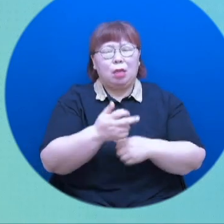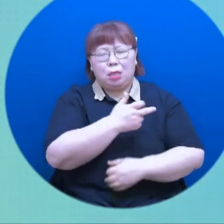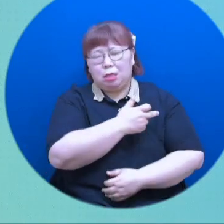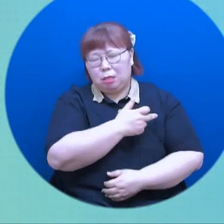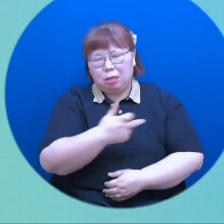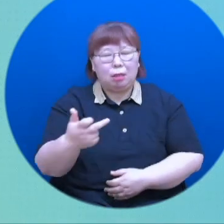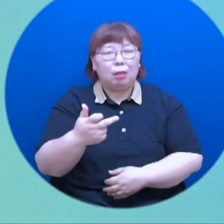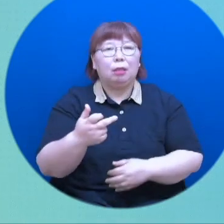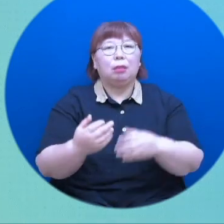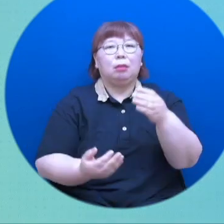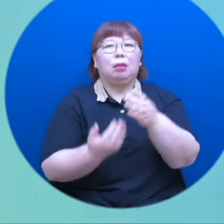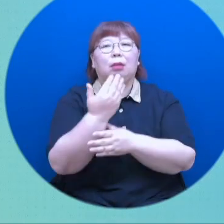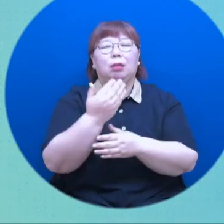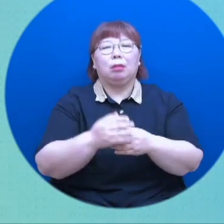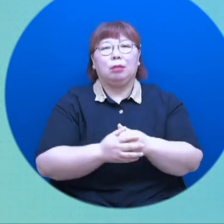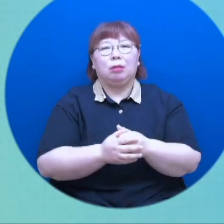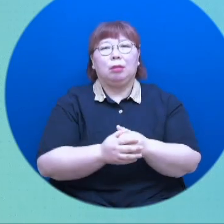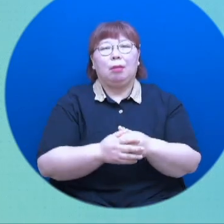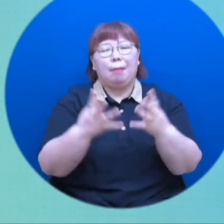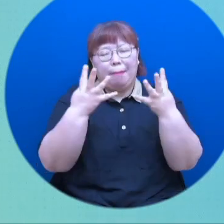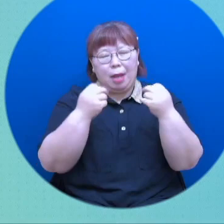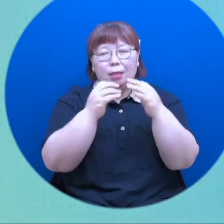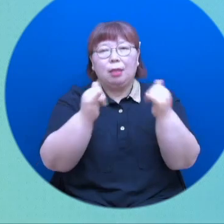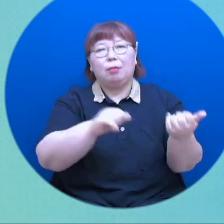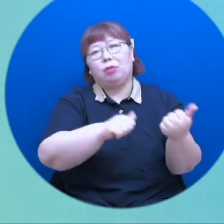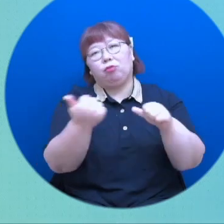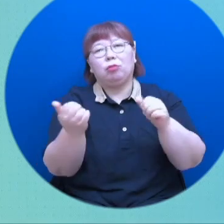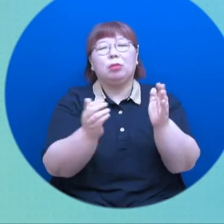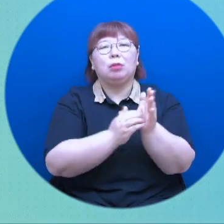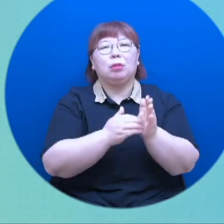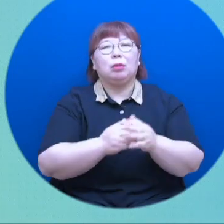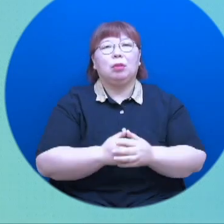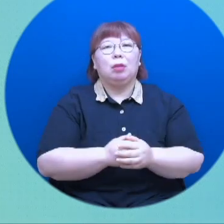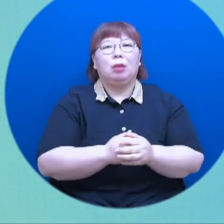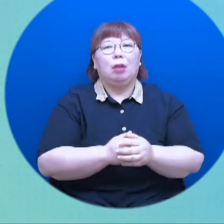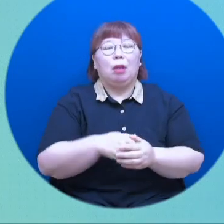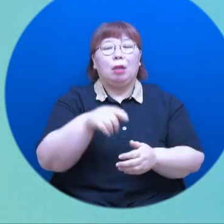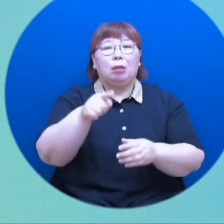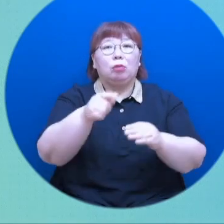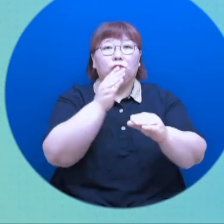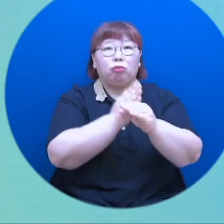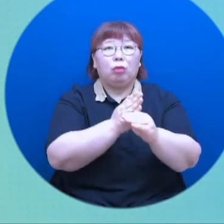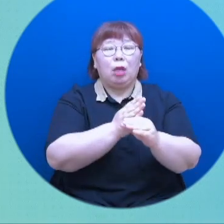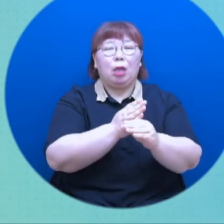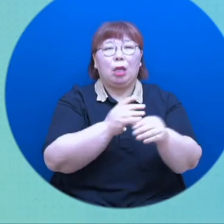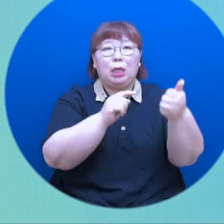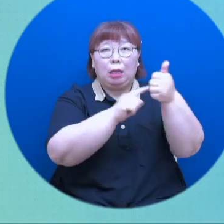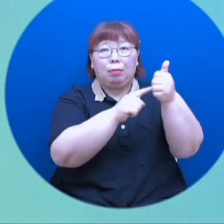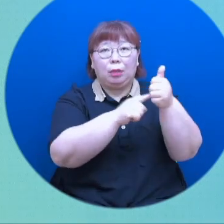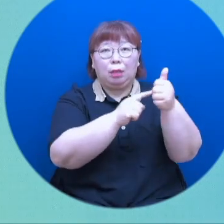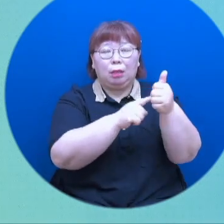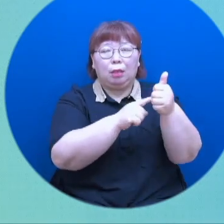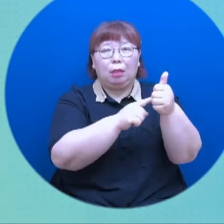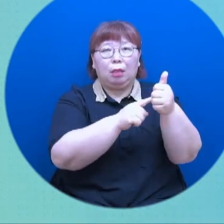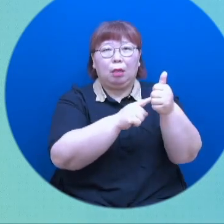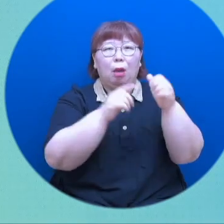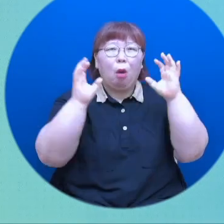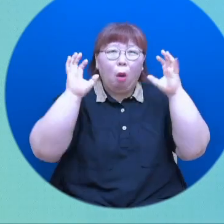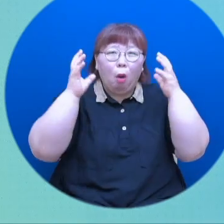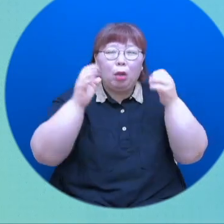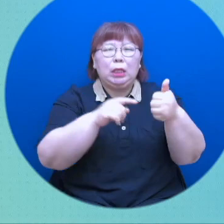엄청난 사상자가 생깁니다. 그 가운데 하우스보이로 있던 이철호 이